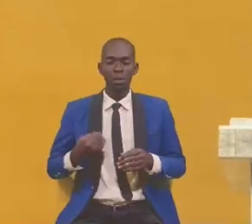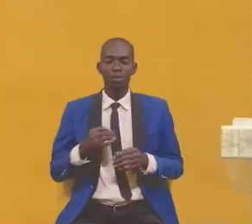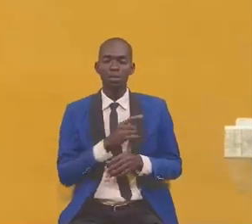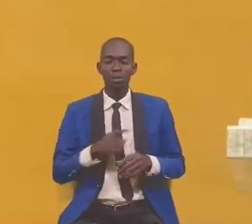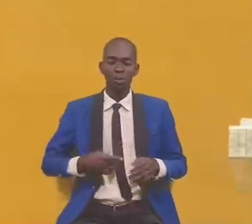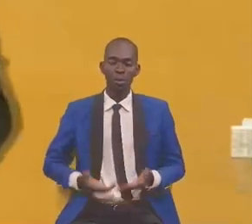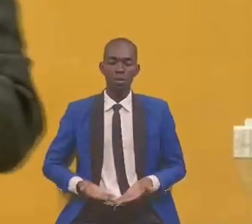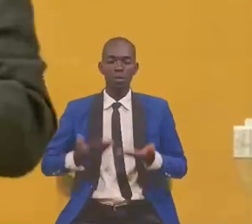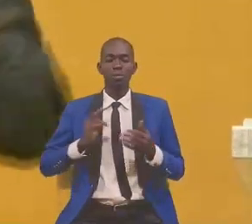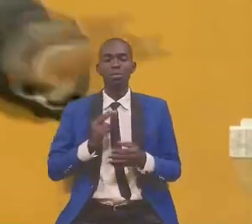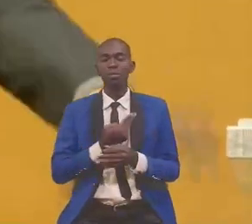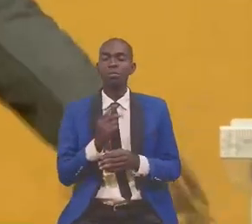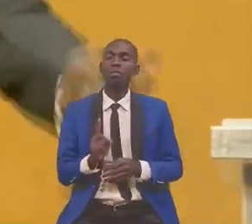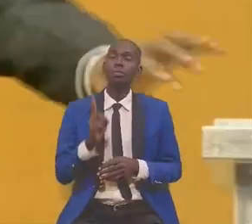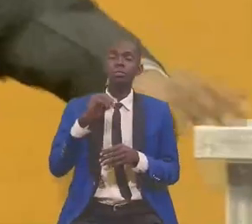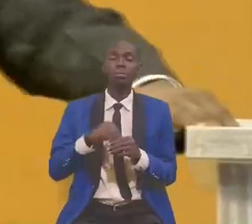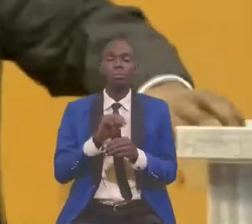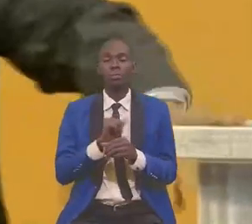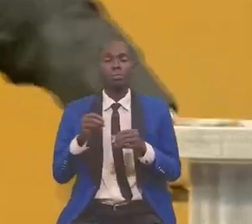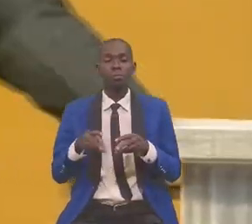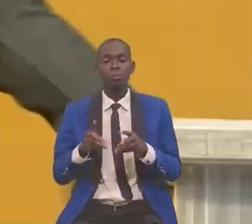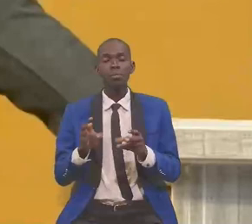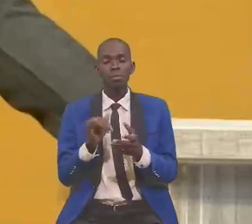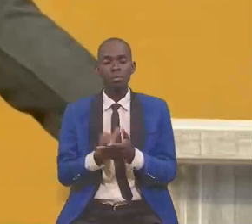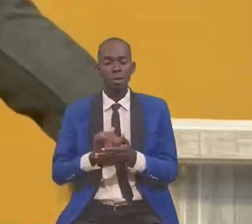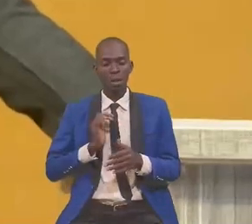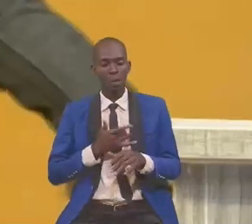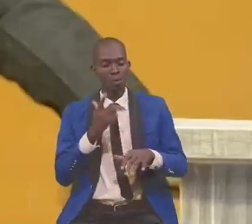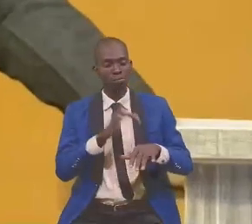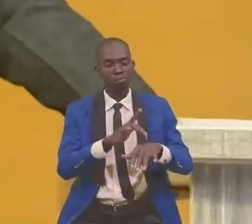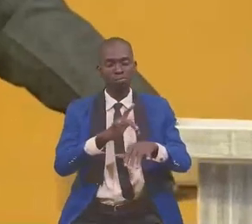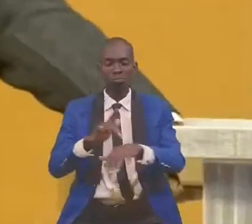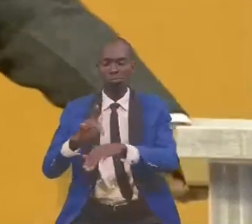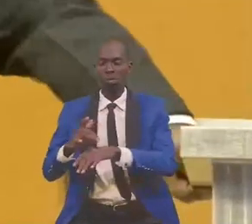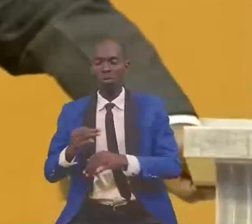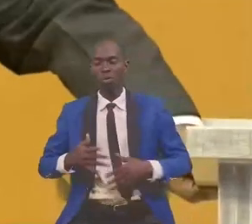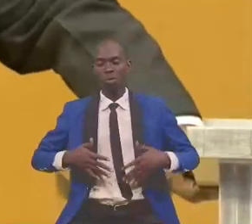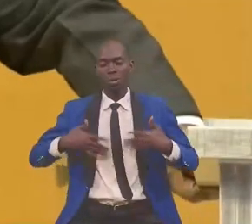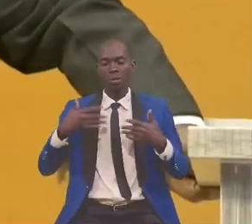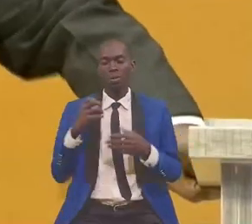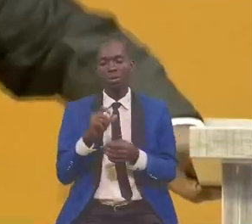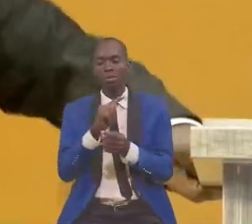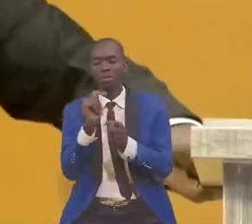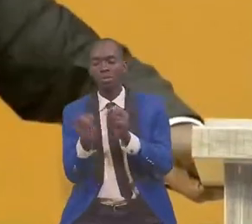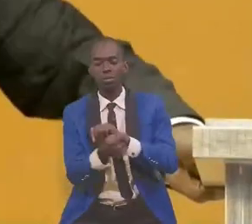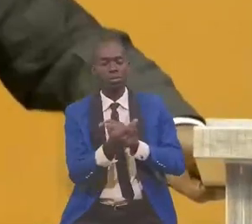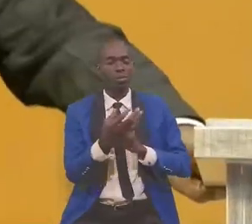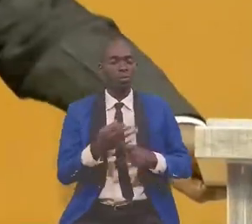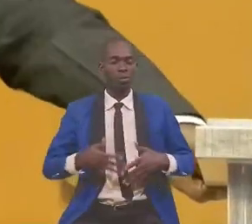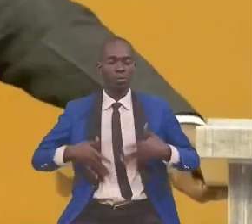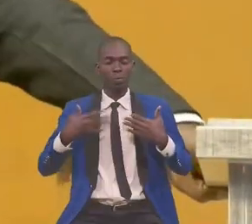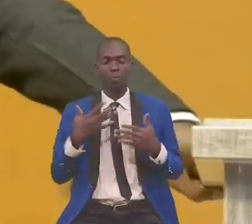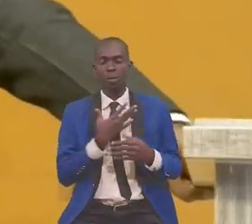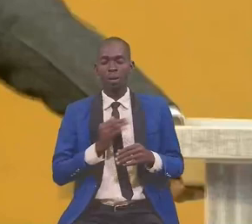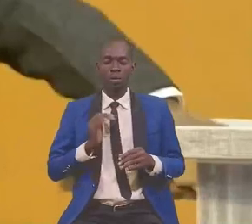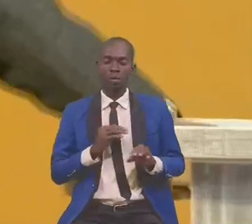sorte que lorsque nous allons toucher des vies, transformer des vies, et quand nous allons avancer,